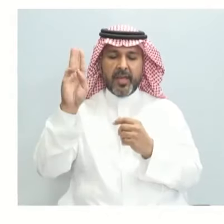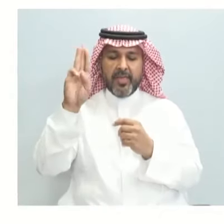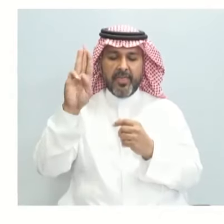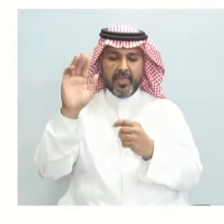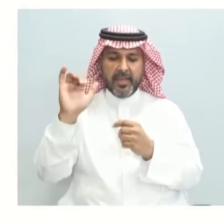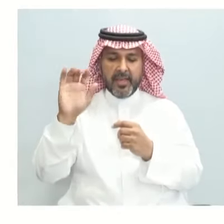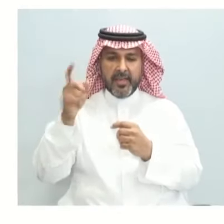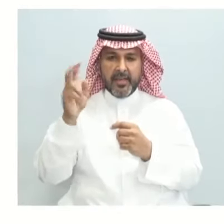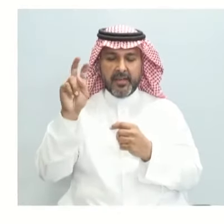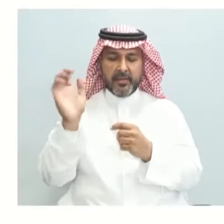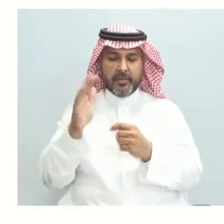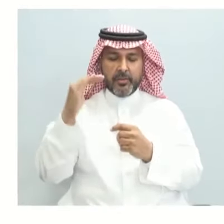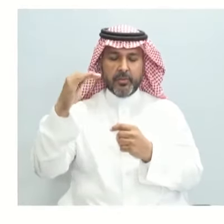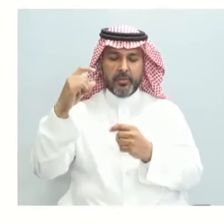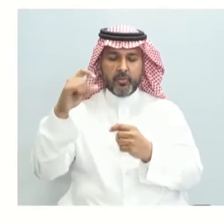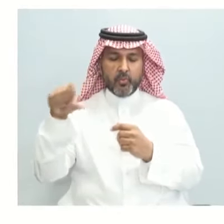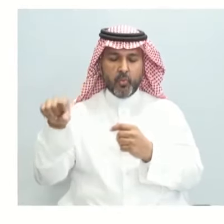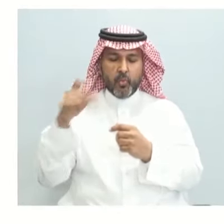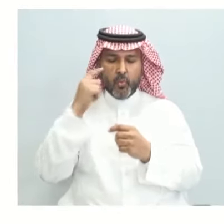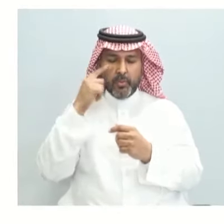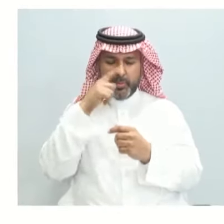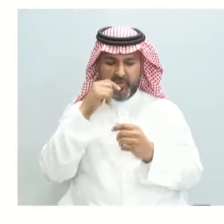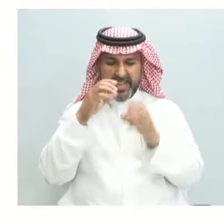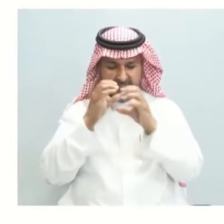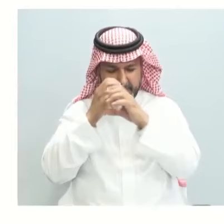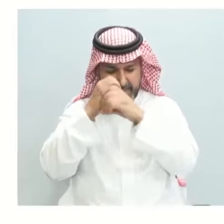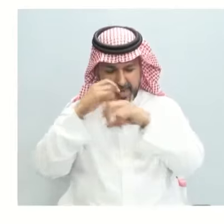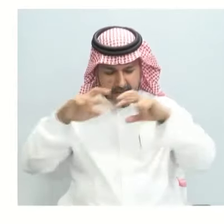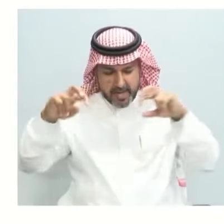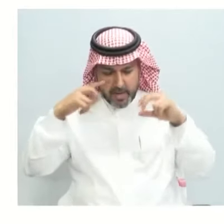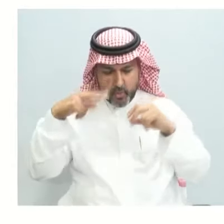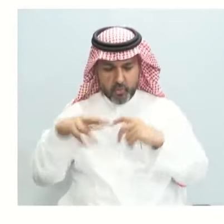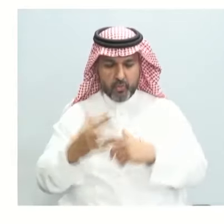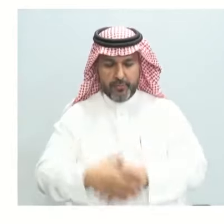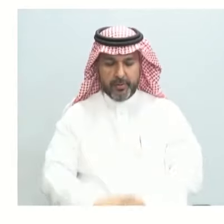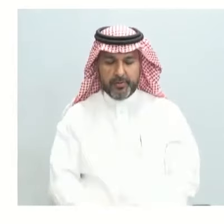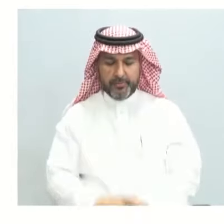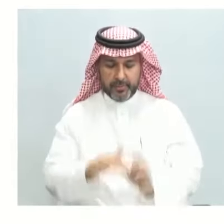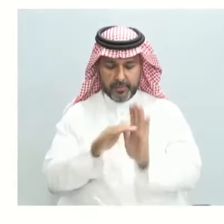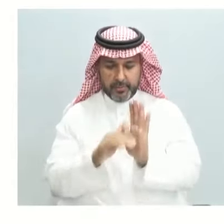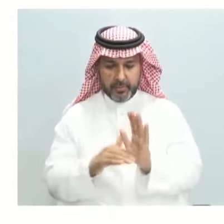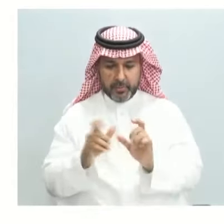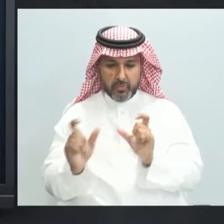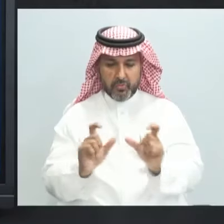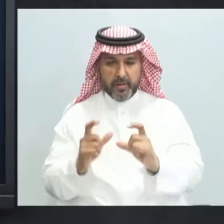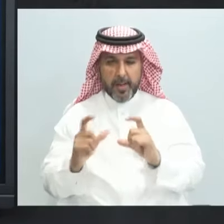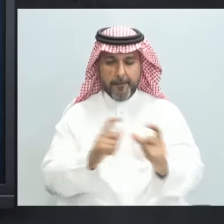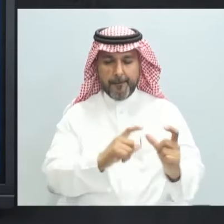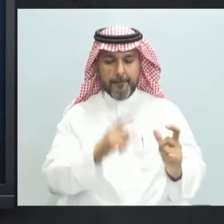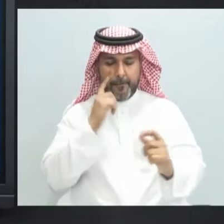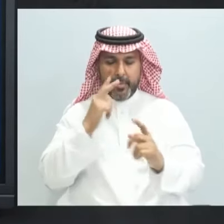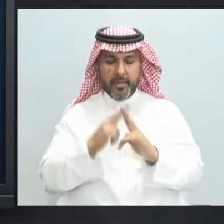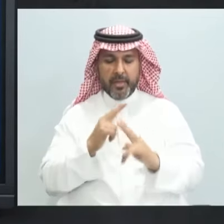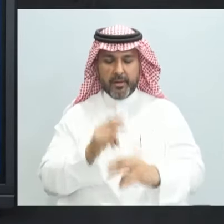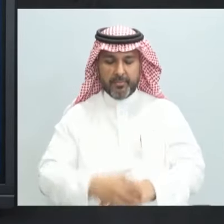تحليلها الى عواملها الاوليه اذا نحتاج الى ان نجعلها على شكل حاصل ضرب عامل المساحه تساوي الطول ضرب العرض